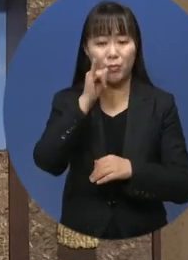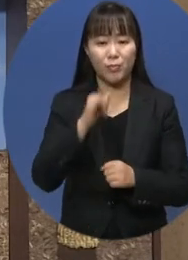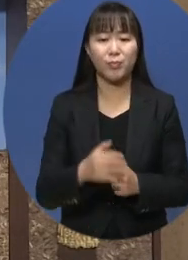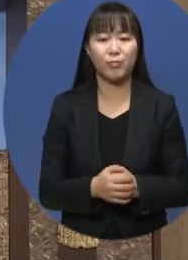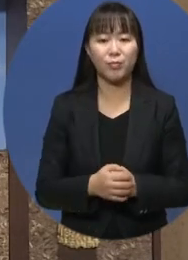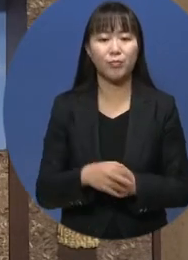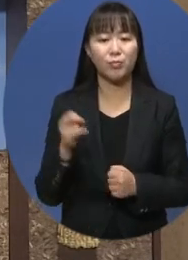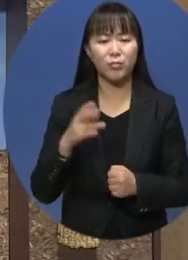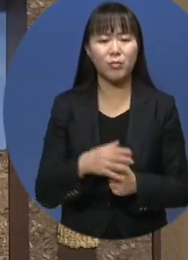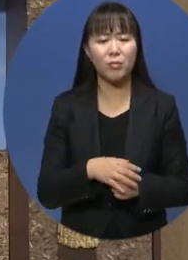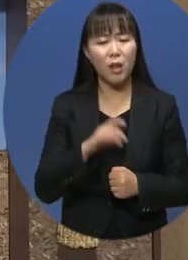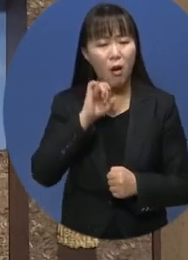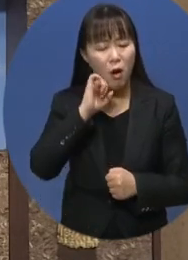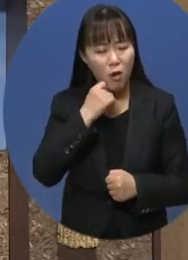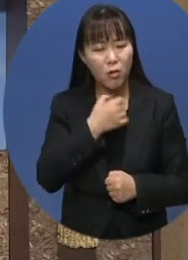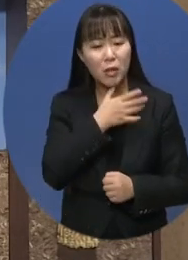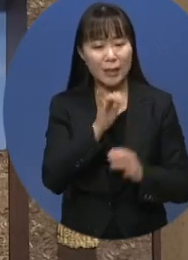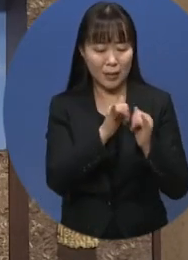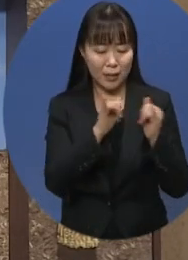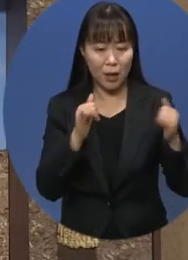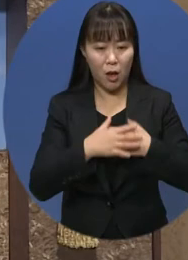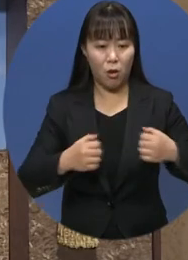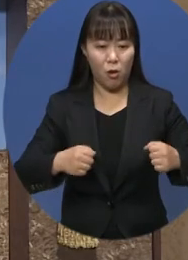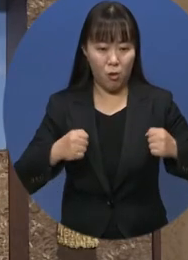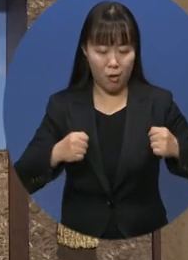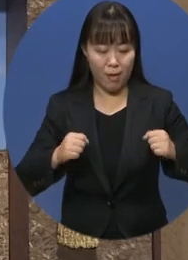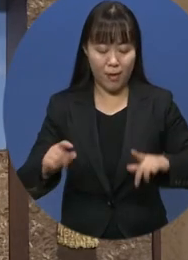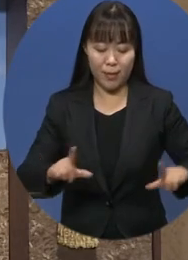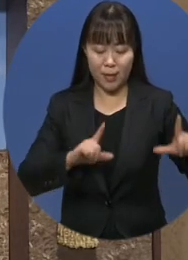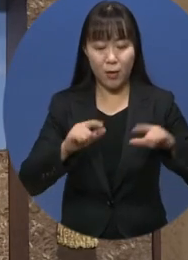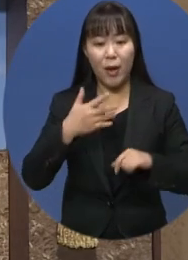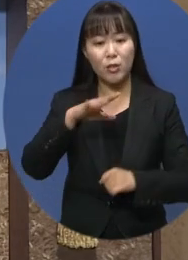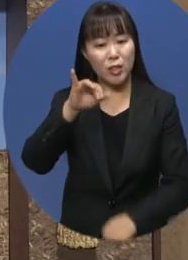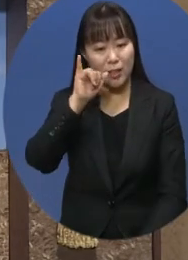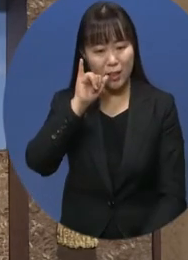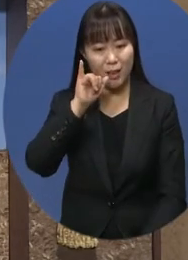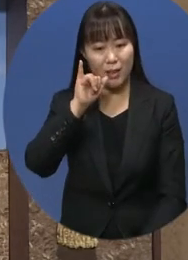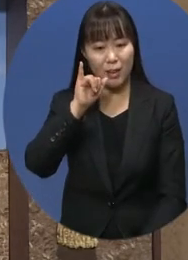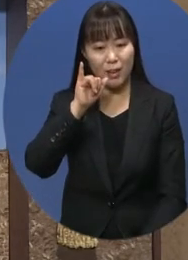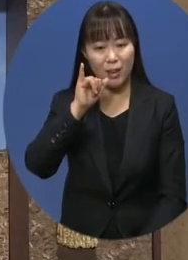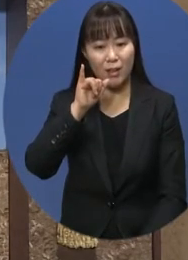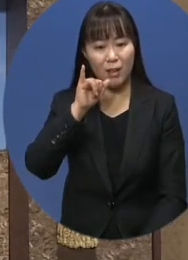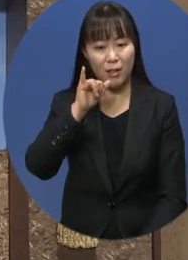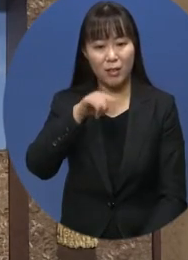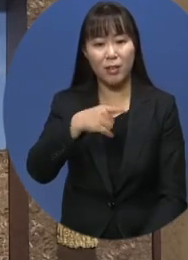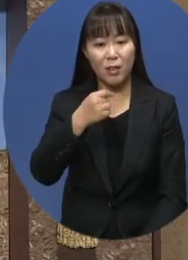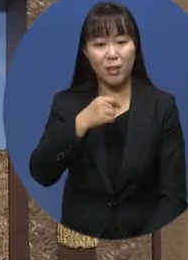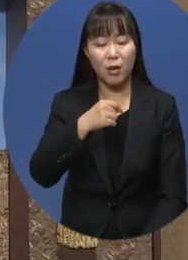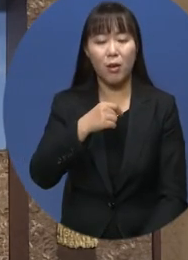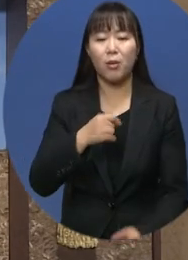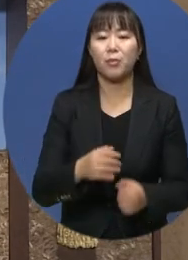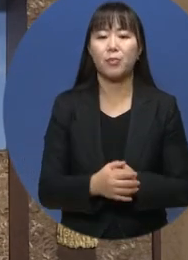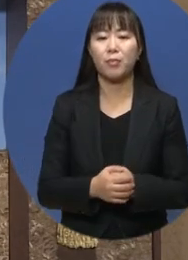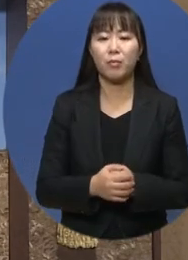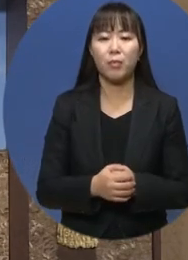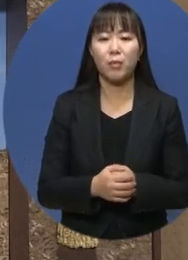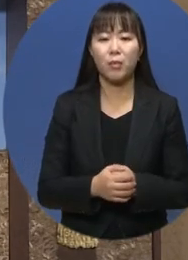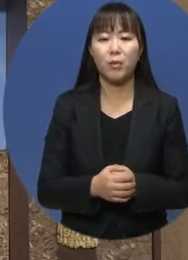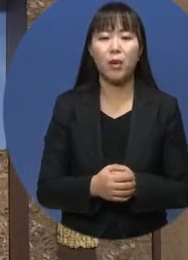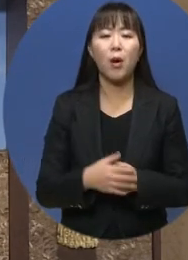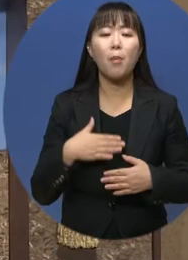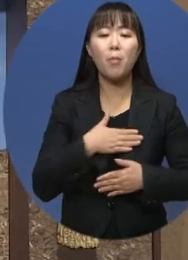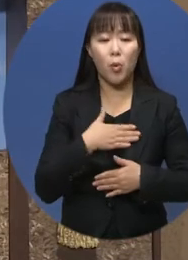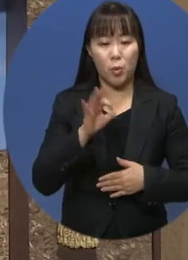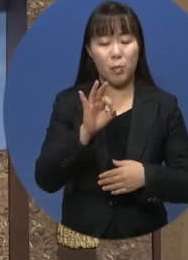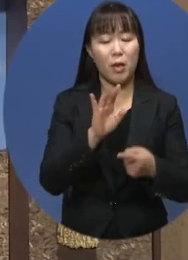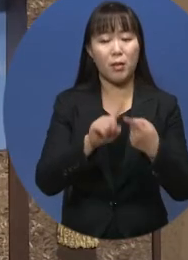그리고 취약 계층 어르신들에게 건강하게 생활 할 수 있게끔 취약 계층 어르신 입니다 목욕 b